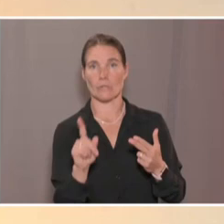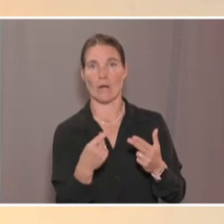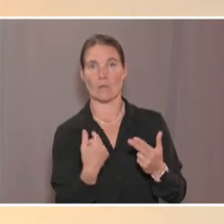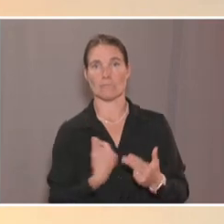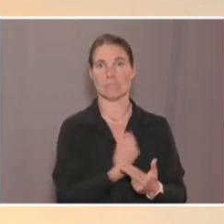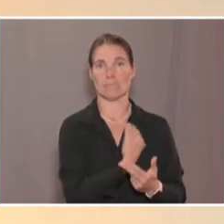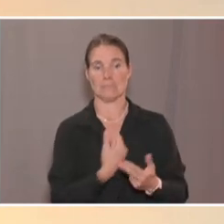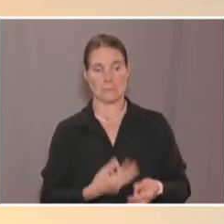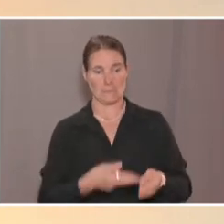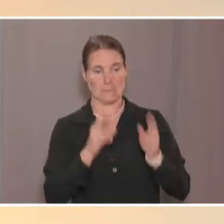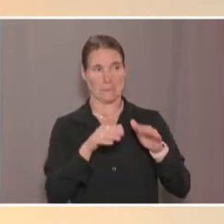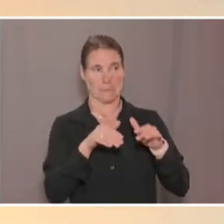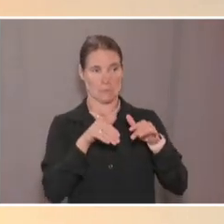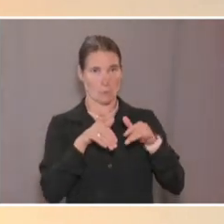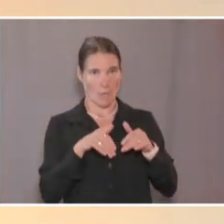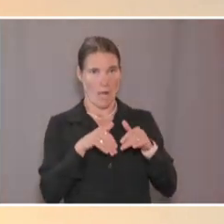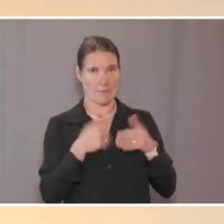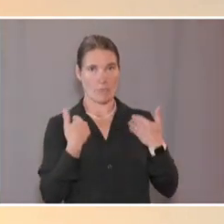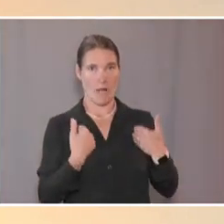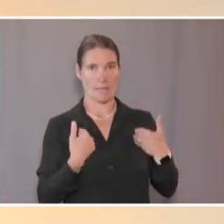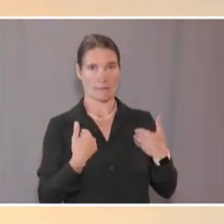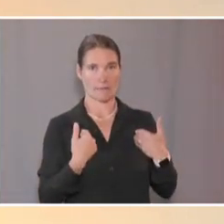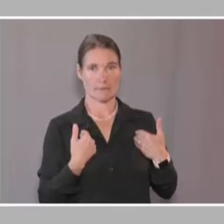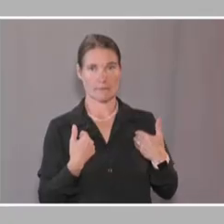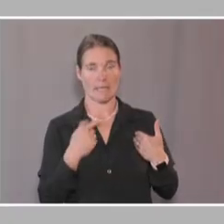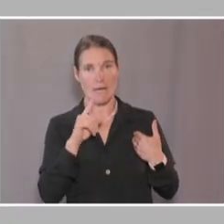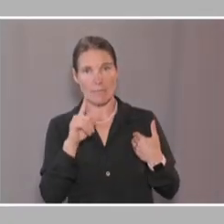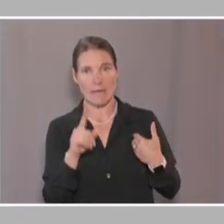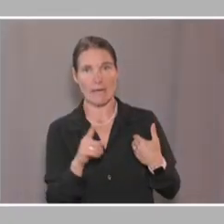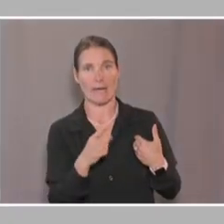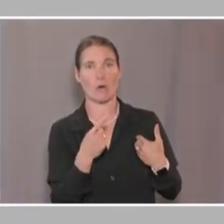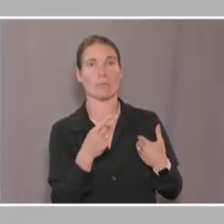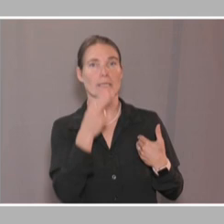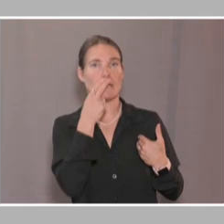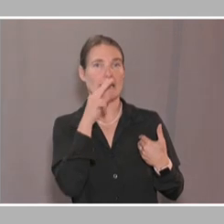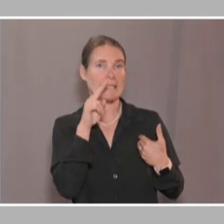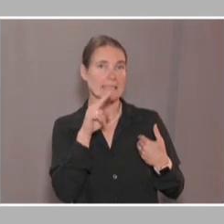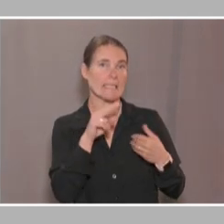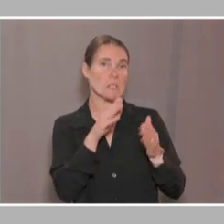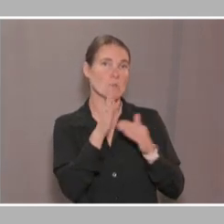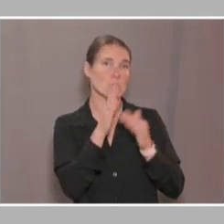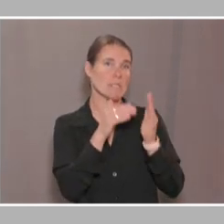ambivalent, respektive zurückhaltend verhalten, sich letztlich aber auch mit dem NS-System arrangiert.